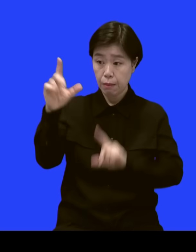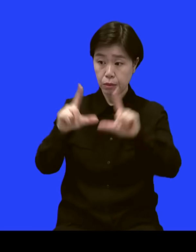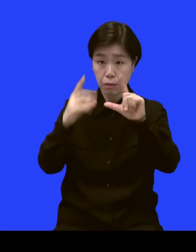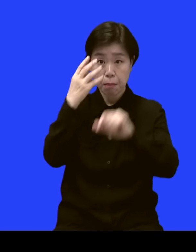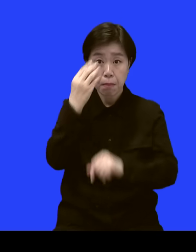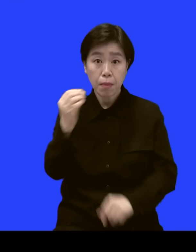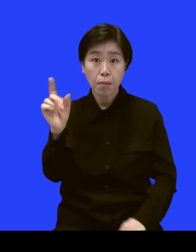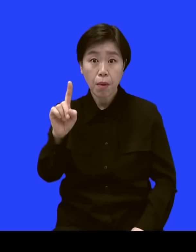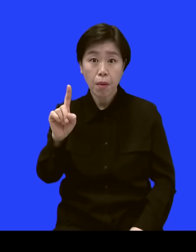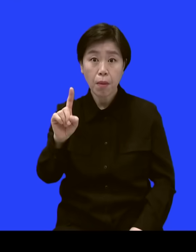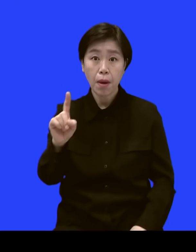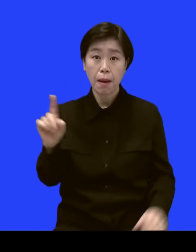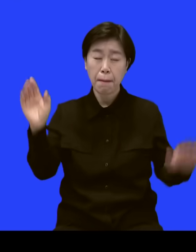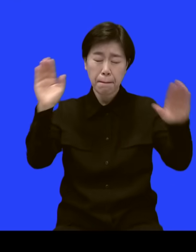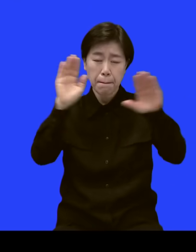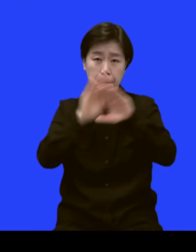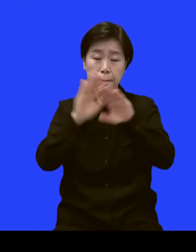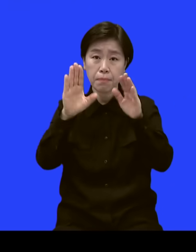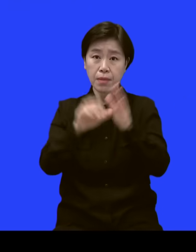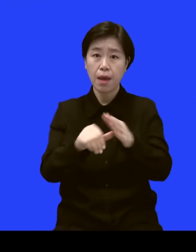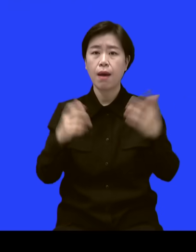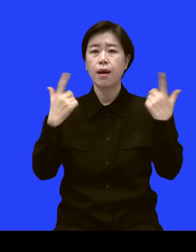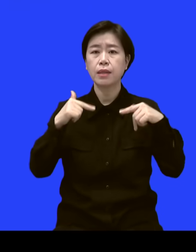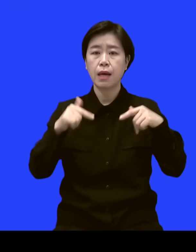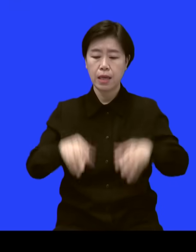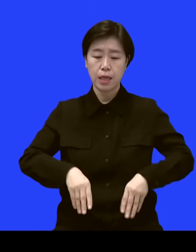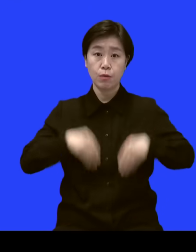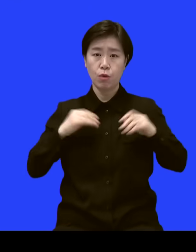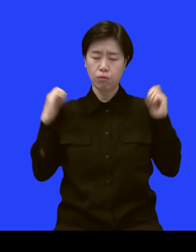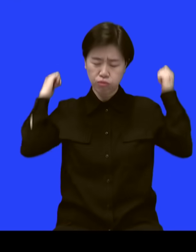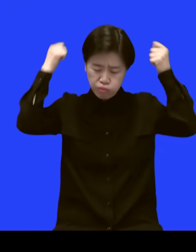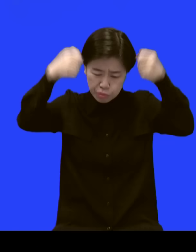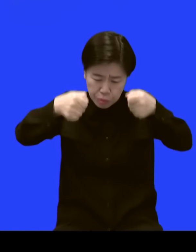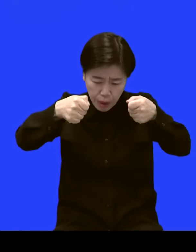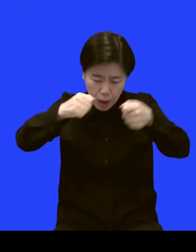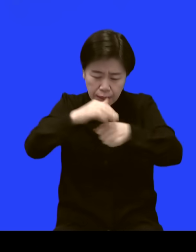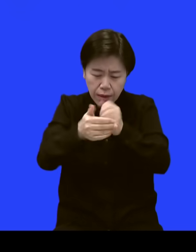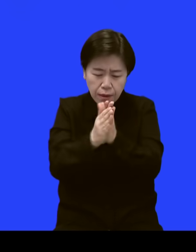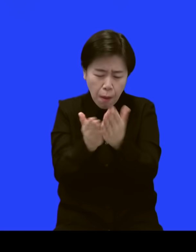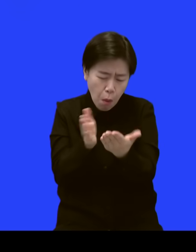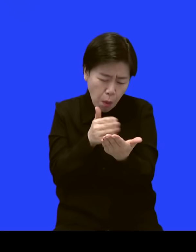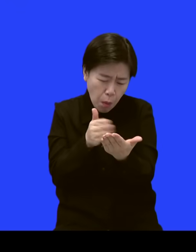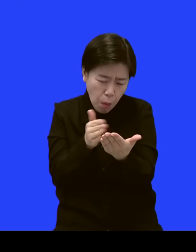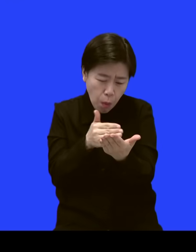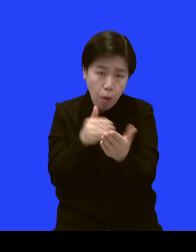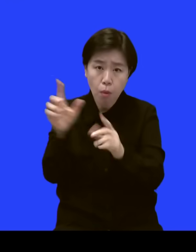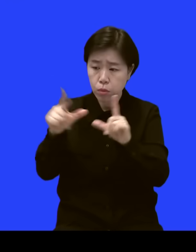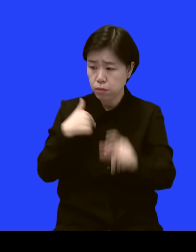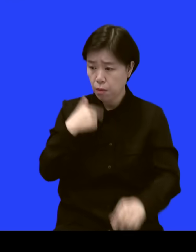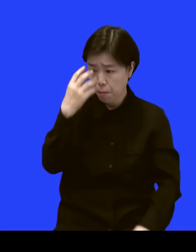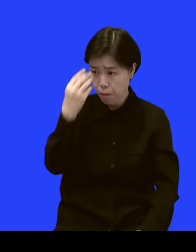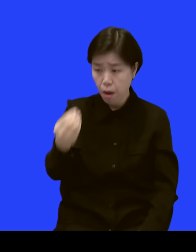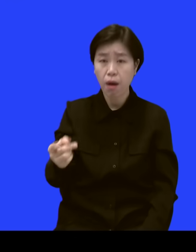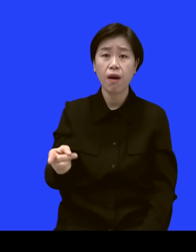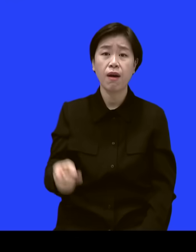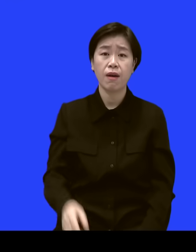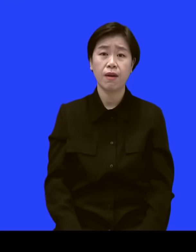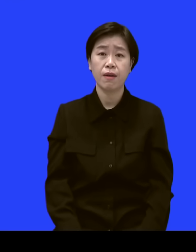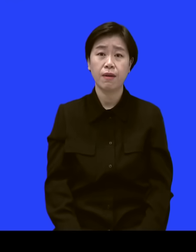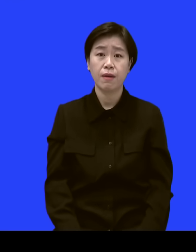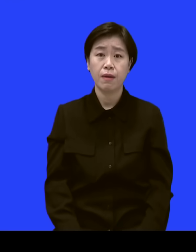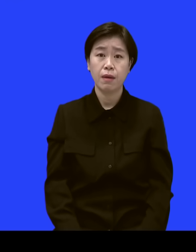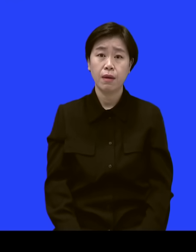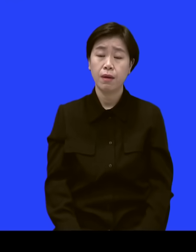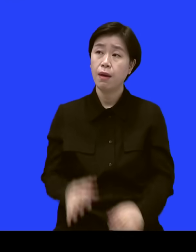쓰시고 성경을 읽으시는 거예요. 그 뒷모습을 보면서 제가 자랐는데 하나님 정말 계시다면 왜 우리 엄마를 저렇게 두실까?